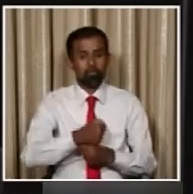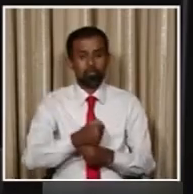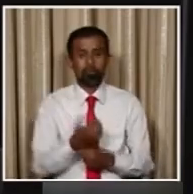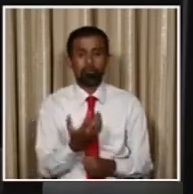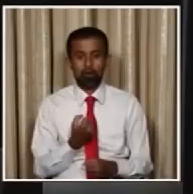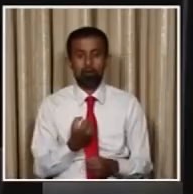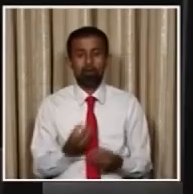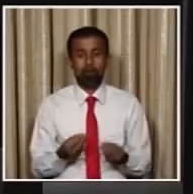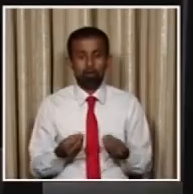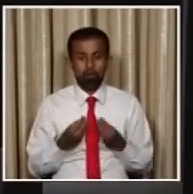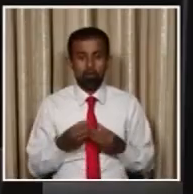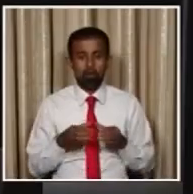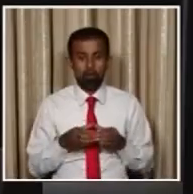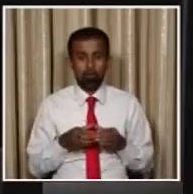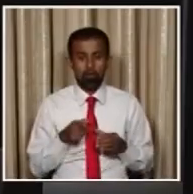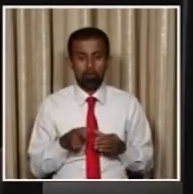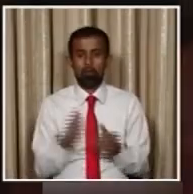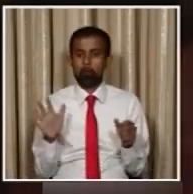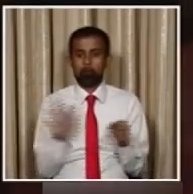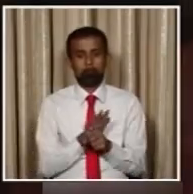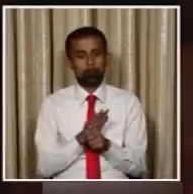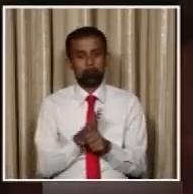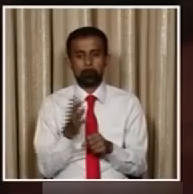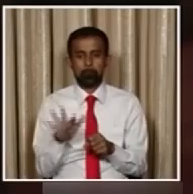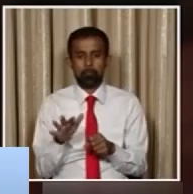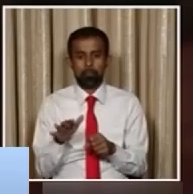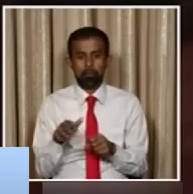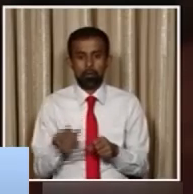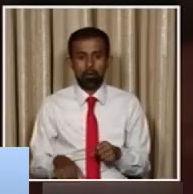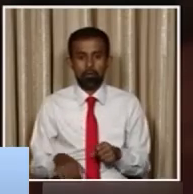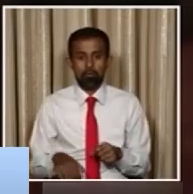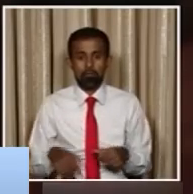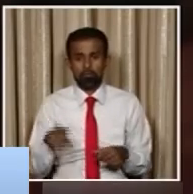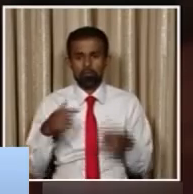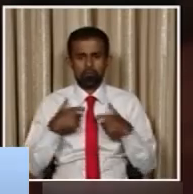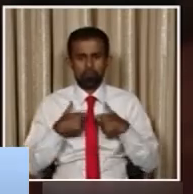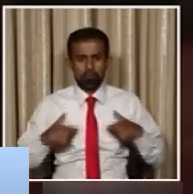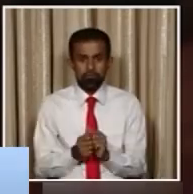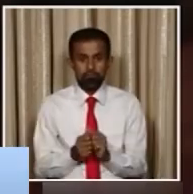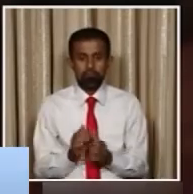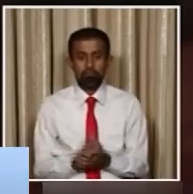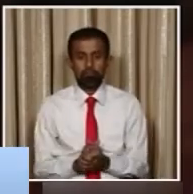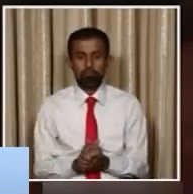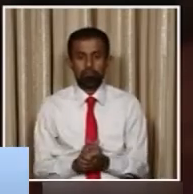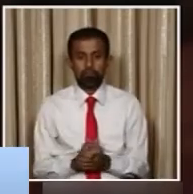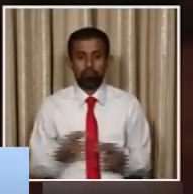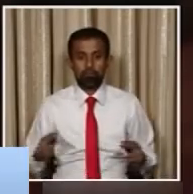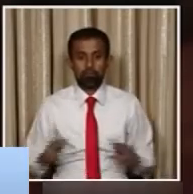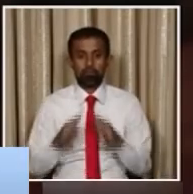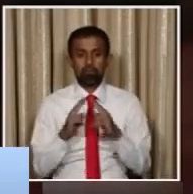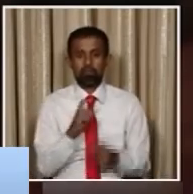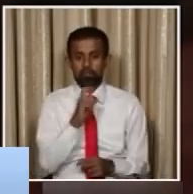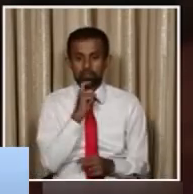ගන්න ලැබෙන කණ්ඩායමට තමයි මේකේ ප්‍රශ්න ඇති වෙන්නේ. සමහරු අදි නීතිඥ කිව්වට අදුමතරමේ අදි පණ්ඩිතකමක්වත් නැහැ.